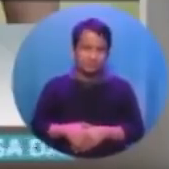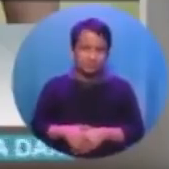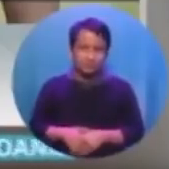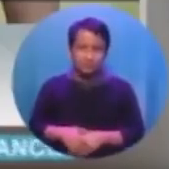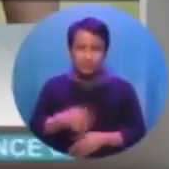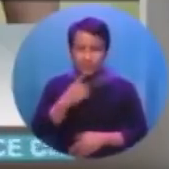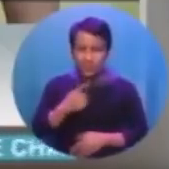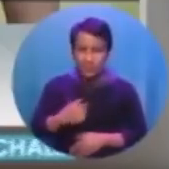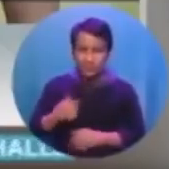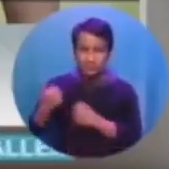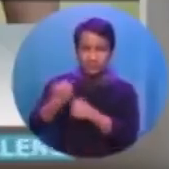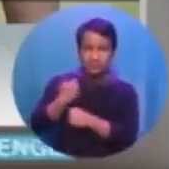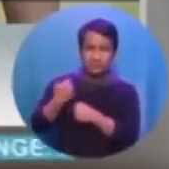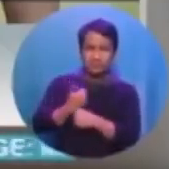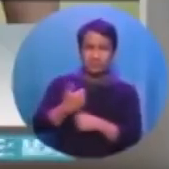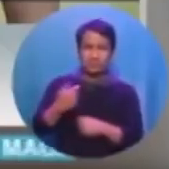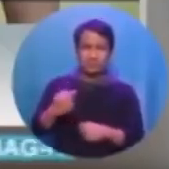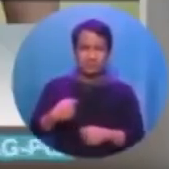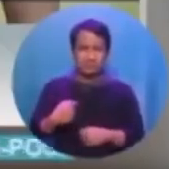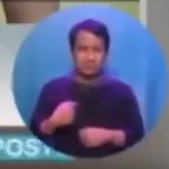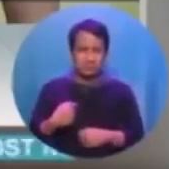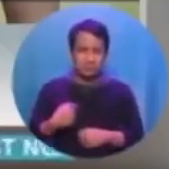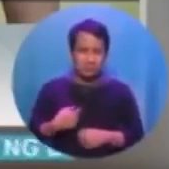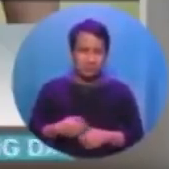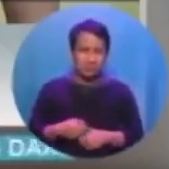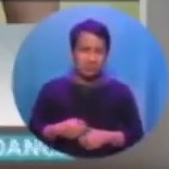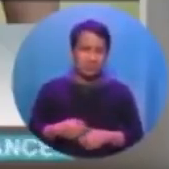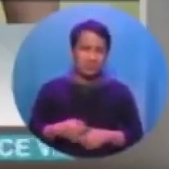Sa akin mo isisisi yung ano mo.